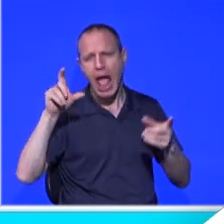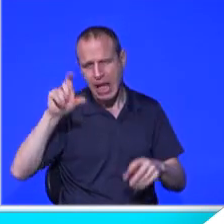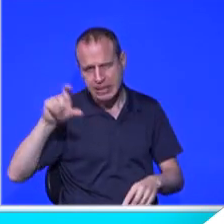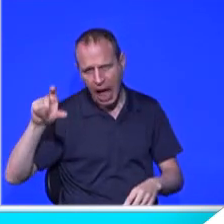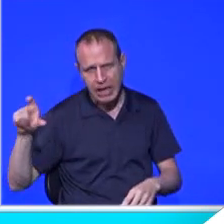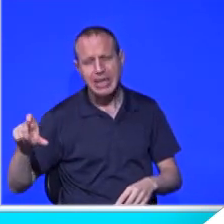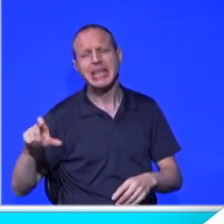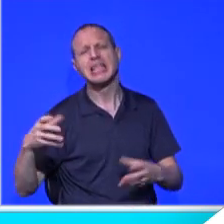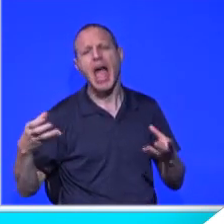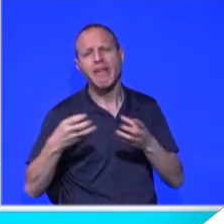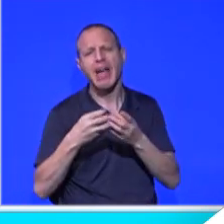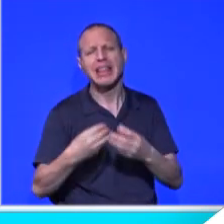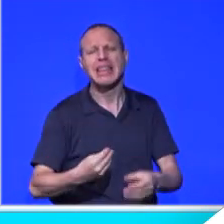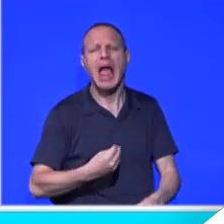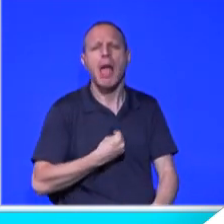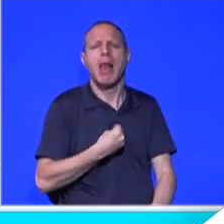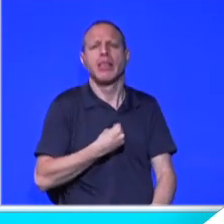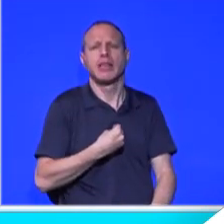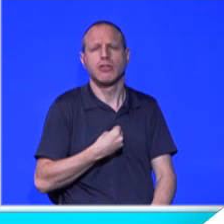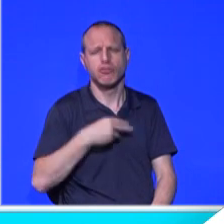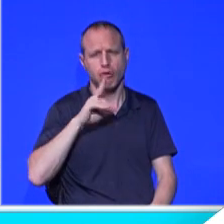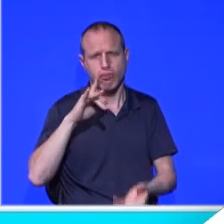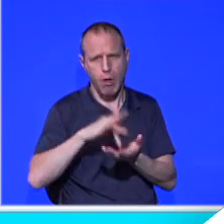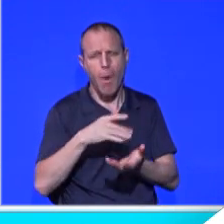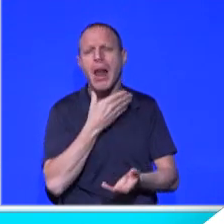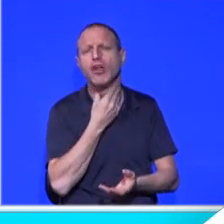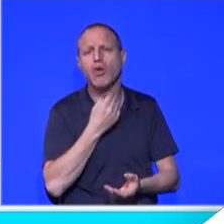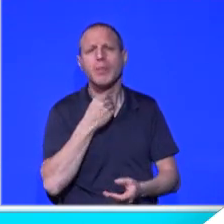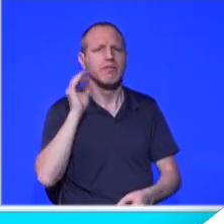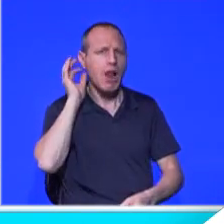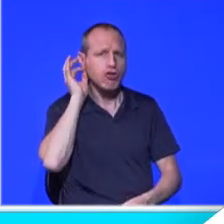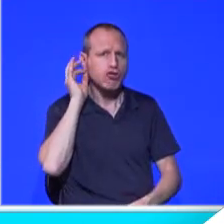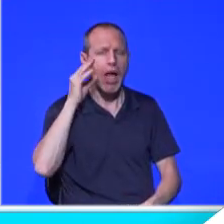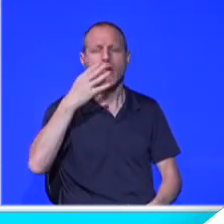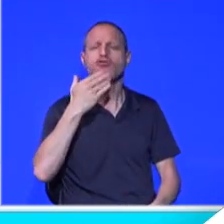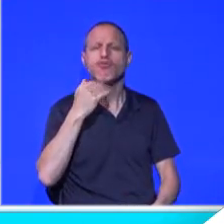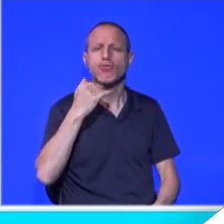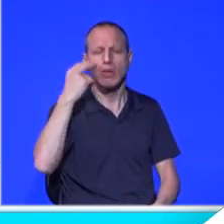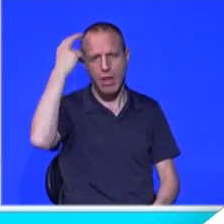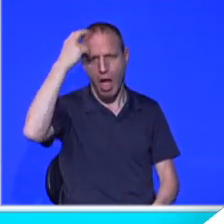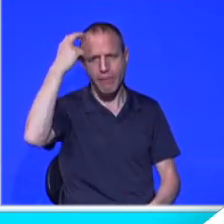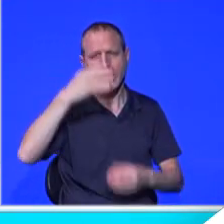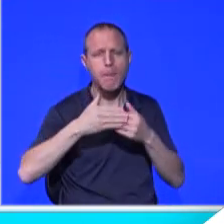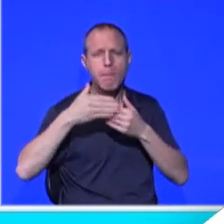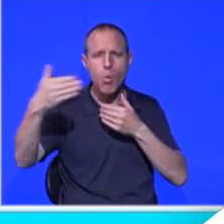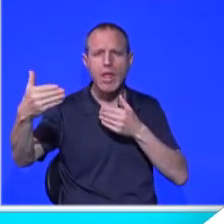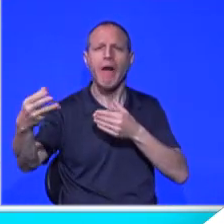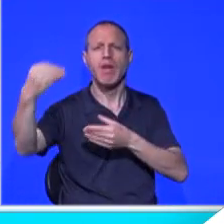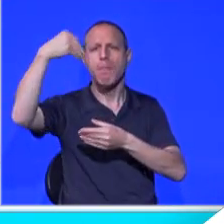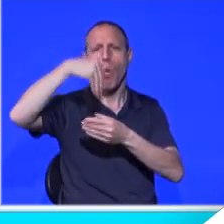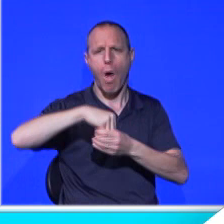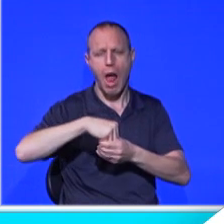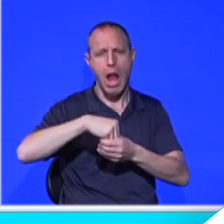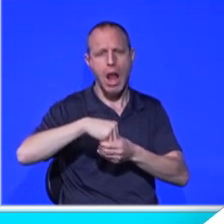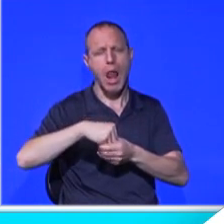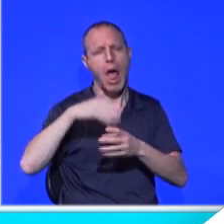חברתית, חמלתית, רחומה, שיש בה מקום לאתיופי ולאישה וליהודי ולערבי ולמודר ולמוכל, על